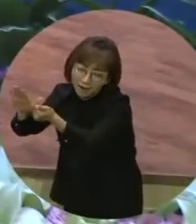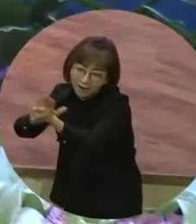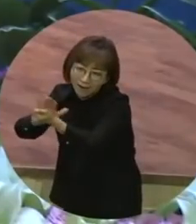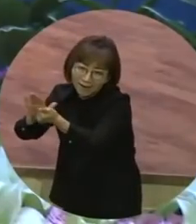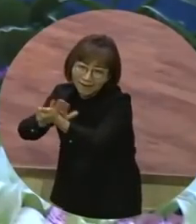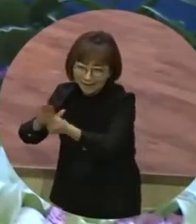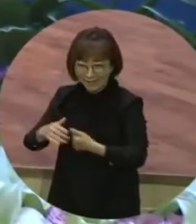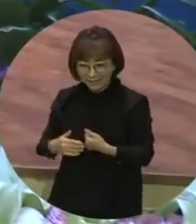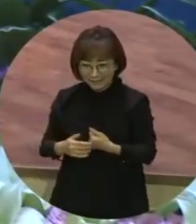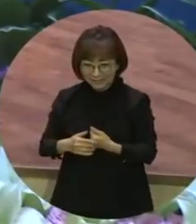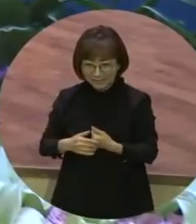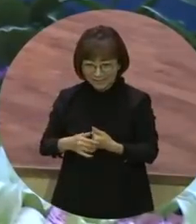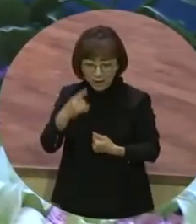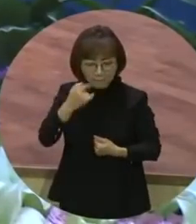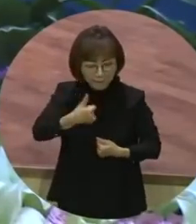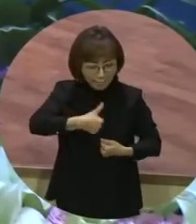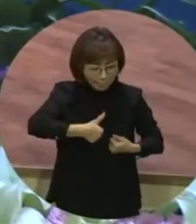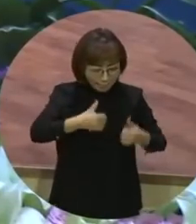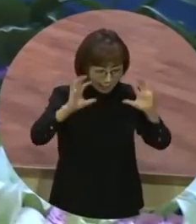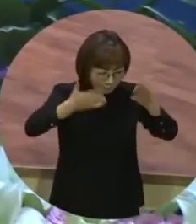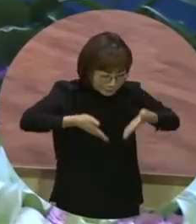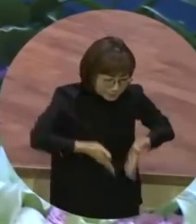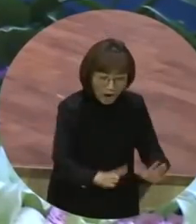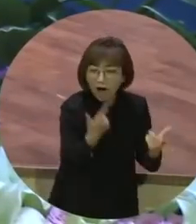영적 성장하도록 도와주는